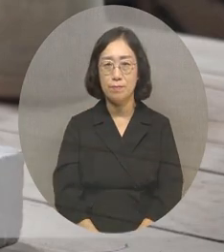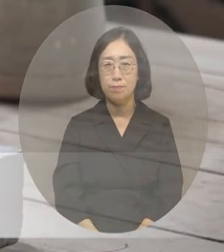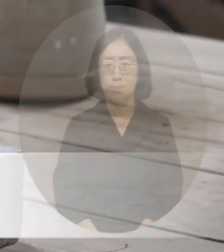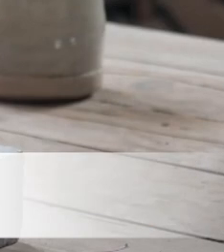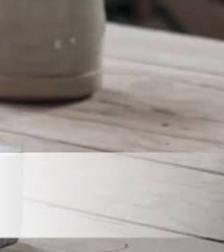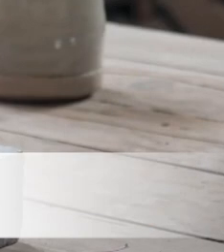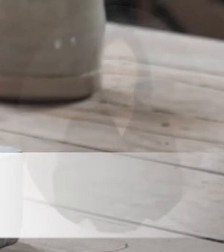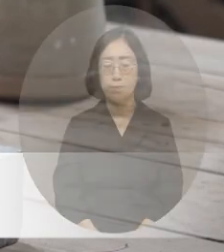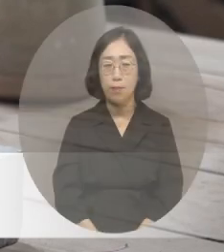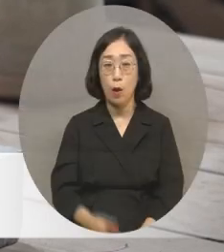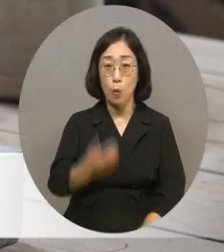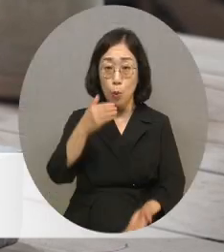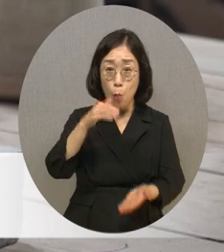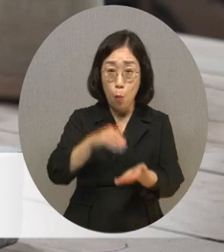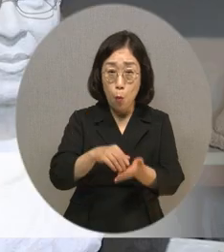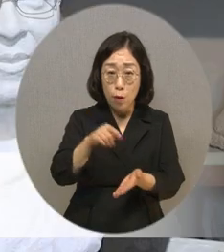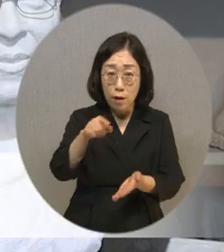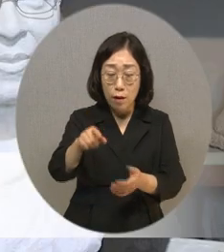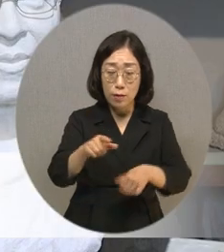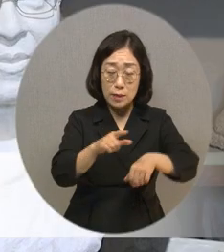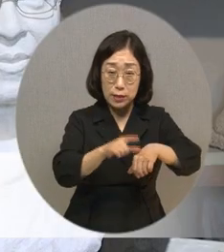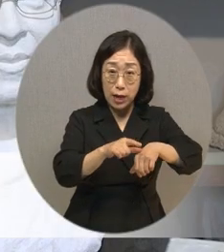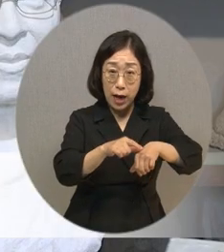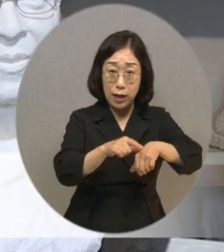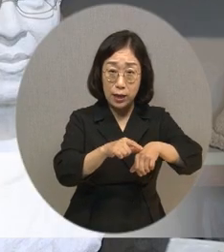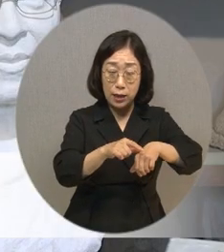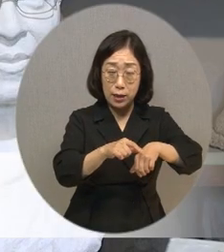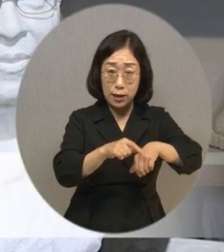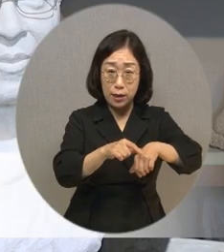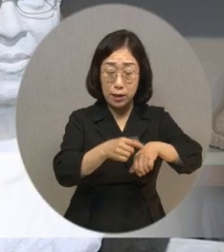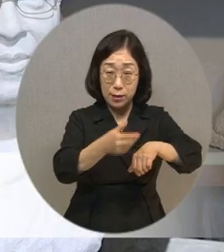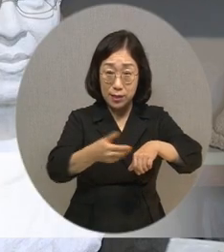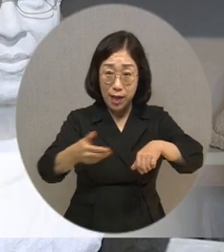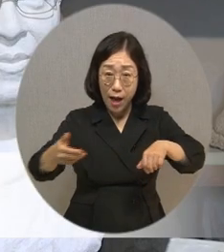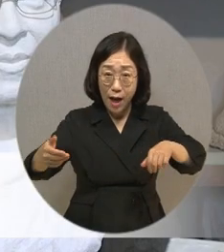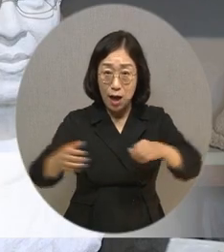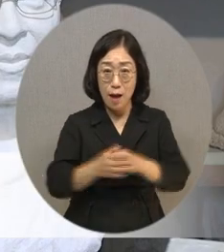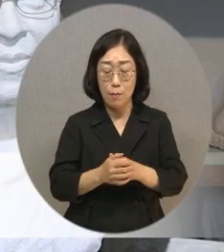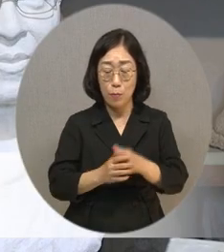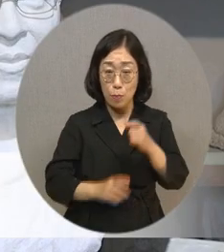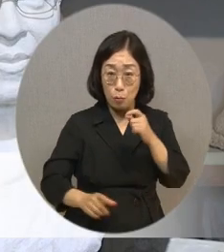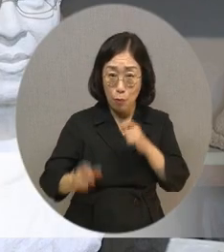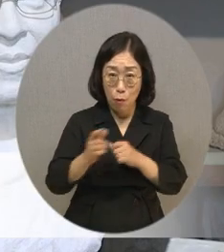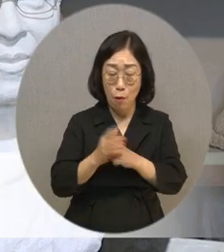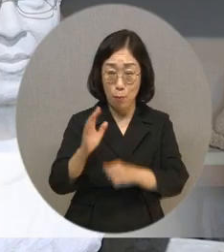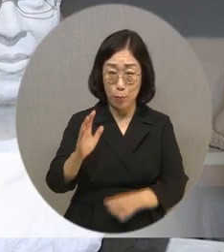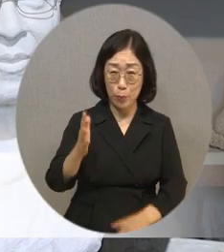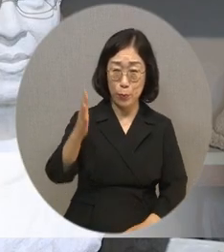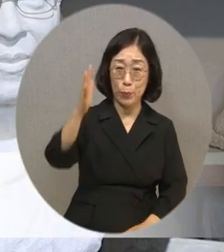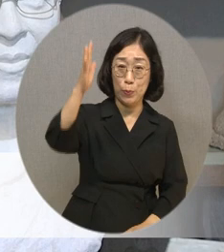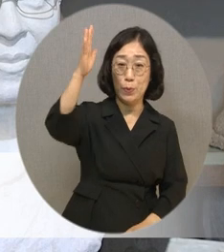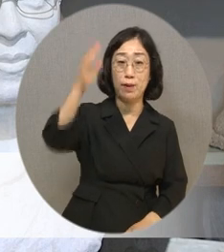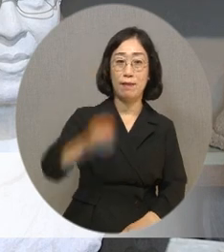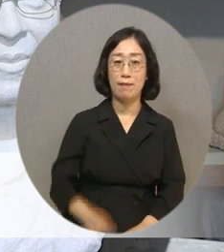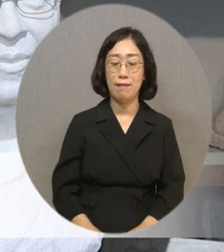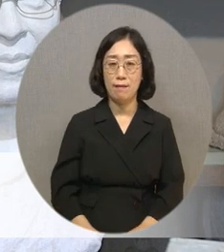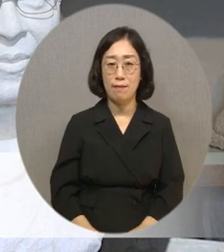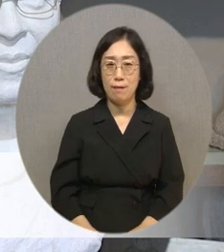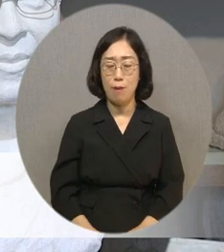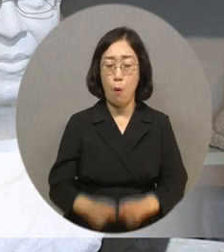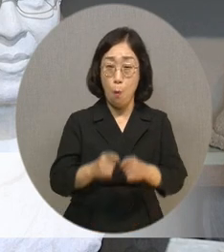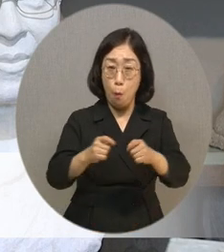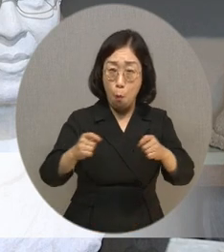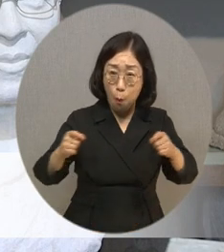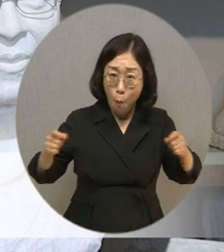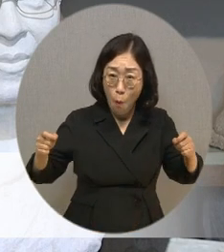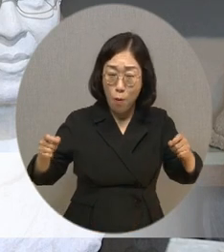그 돌이라는 건 또 세월이 지나면 지날수록 그 빛이 바라거든요 그러니까 묵은 맛이